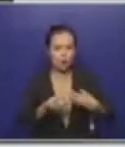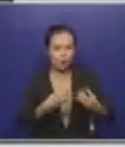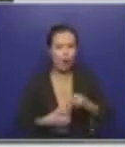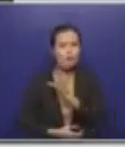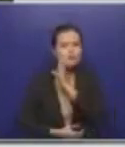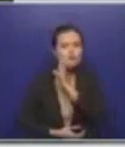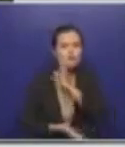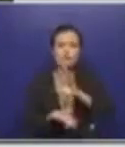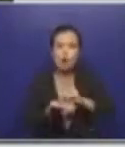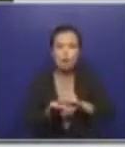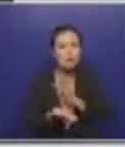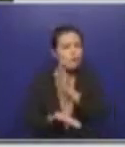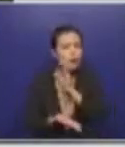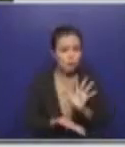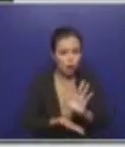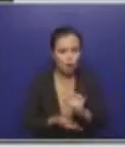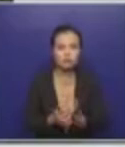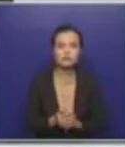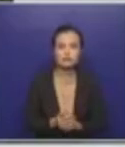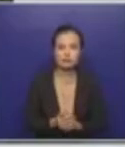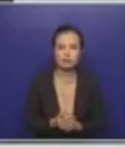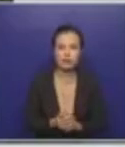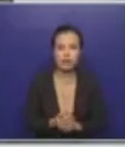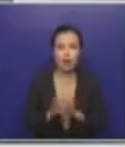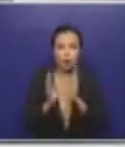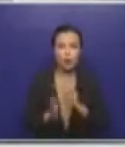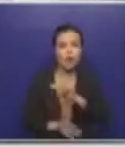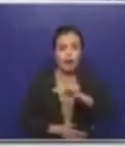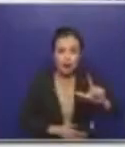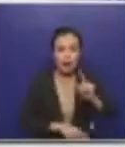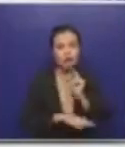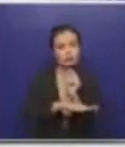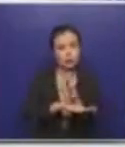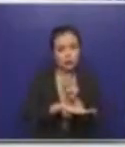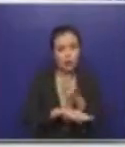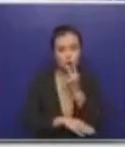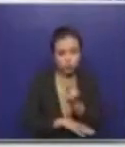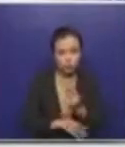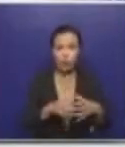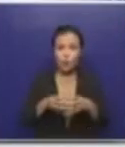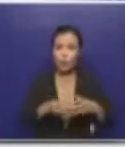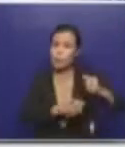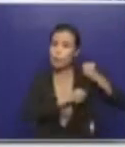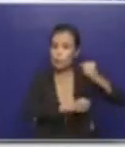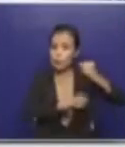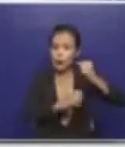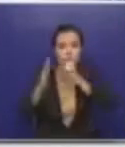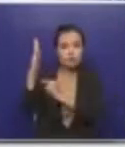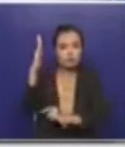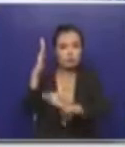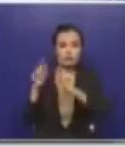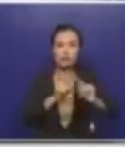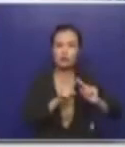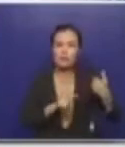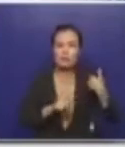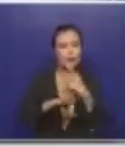ะครับท่านต้องลึกว่าอีกหลายล้านคนที่ดูในโซเชียลมีเดียในม็อบแต่ละที่เนี่ยครับมันเป็นเรื่องที่เขาแลก